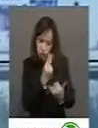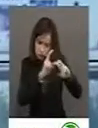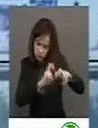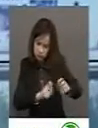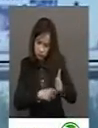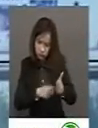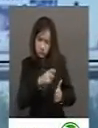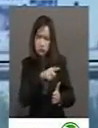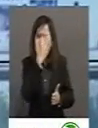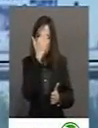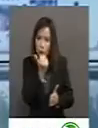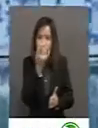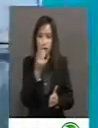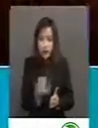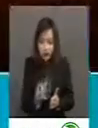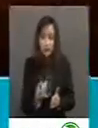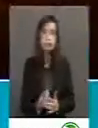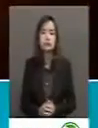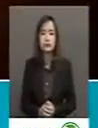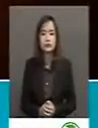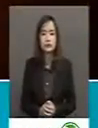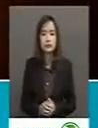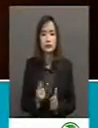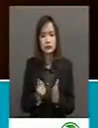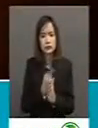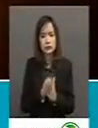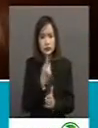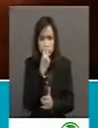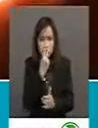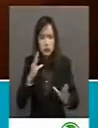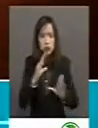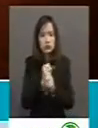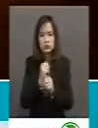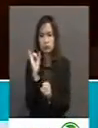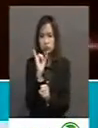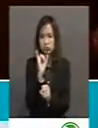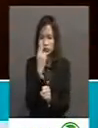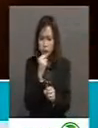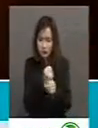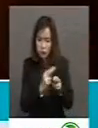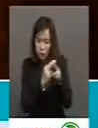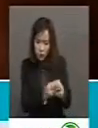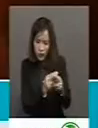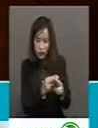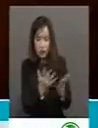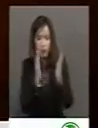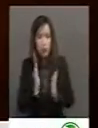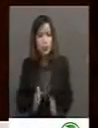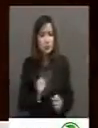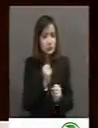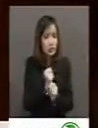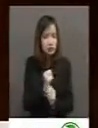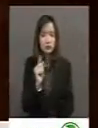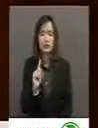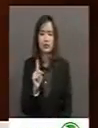าเหตุที่เกิดขึ้นว่าเป็นเพราะอะไรกันแน่ซึ่งเบื้องต้นนะคะยังไม่มีการฟันธงว่าเป็นอุบัติเหตุหรือว่าการวางเพลิงค่ะไปดูเหตุการณ์